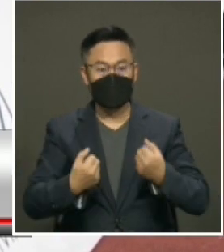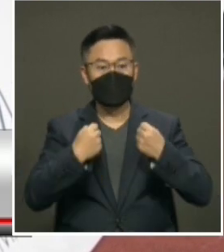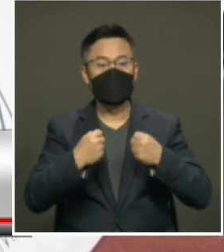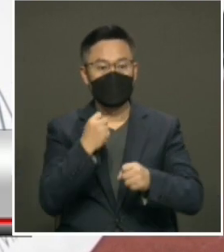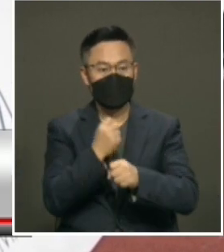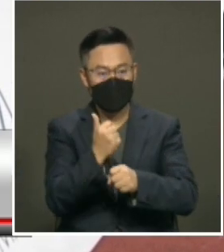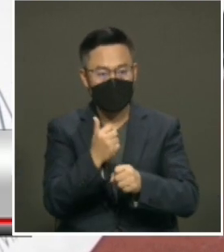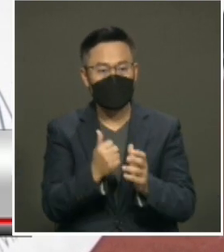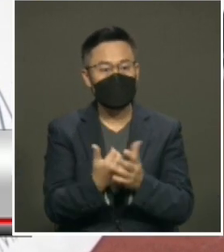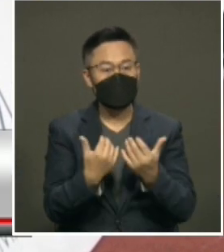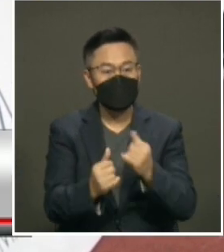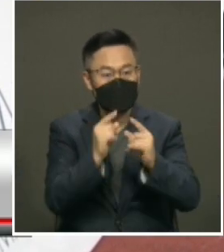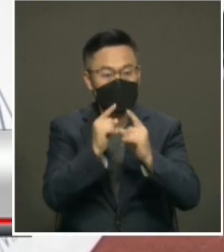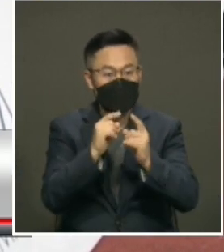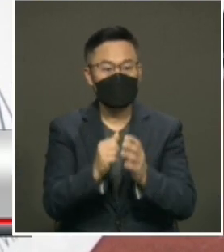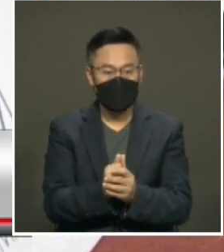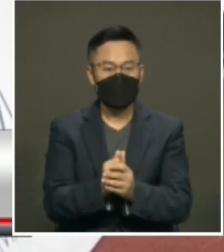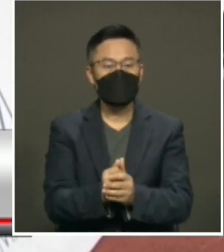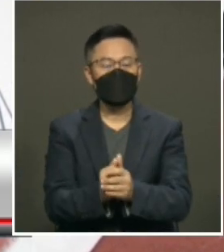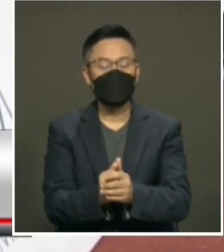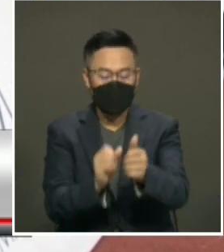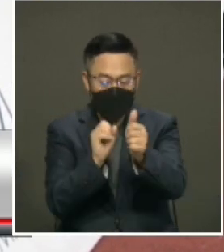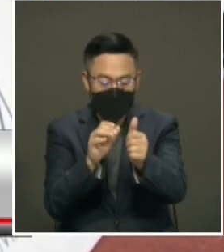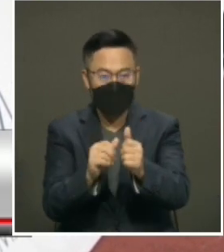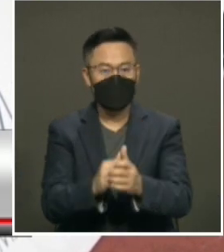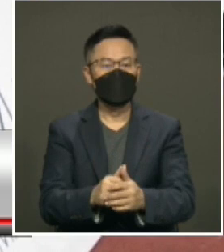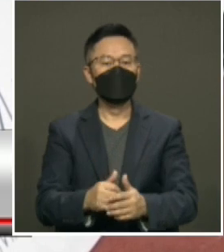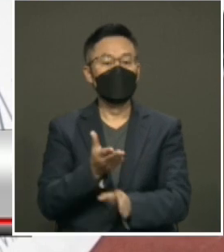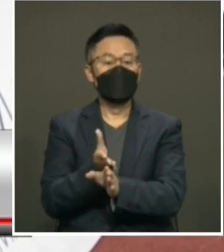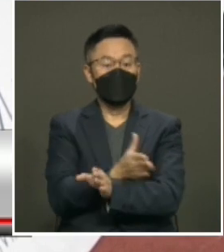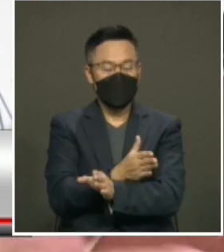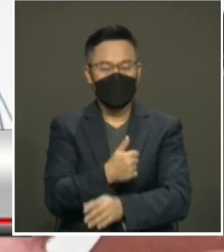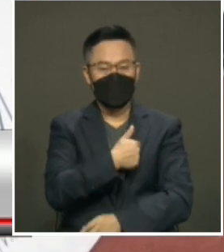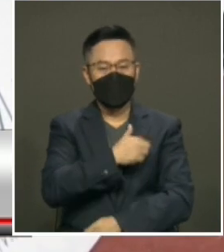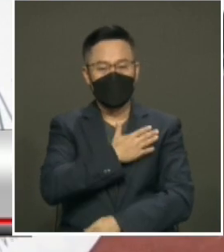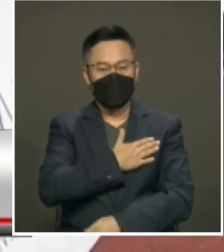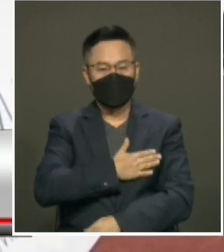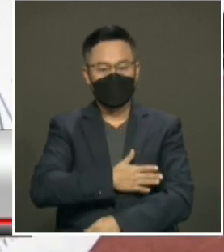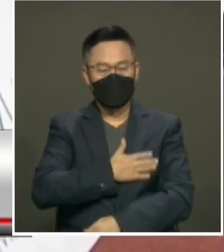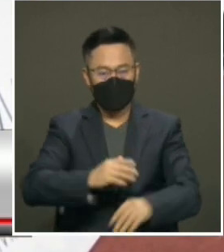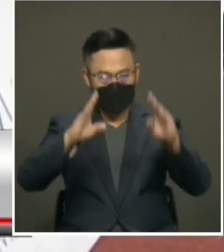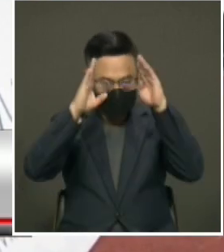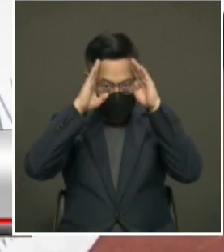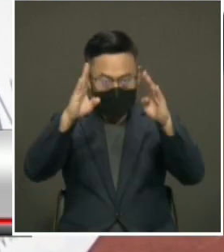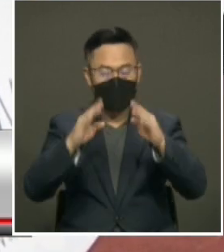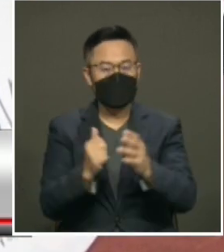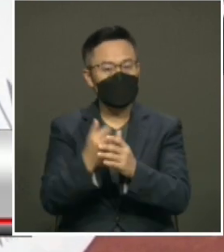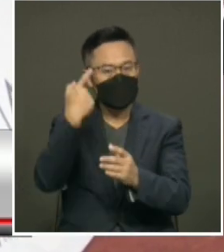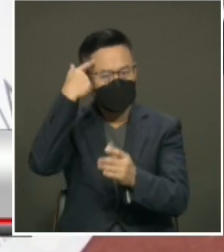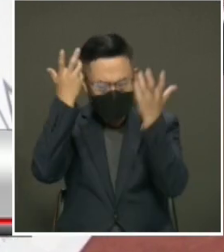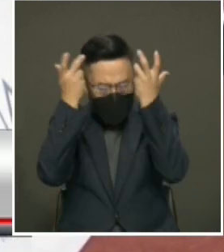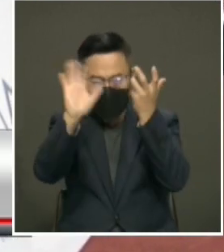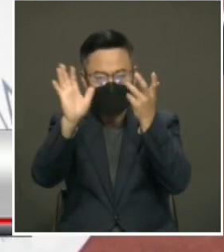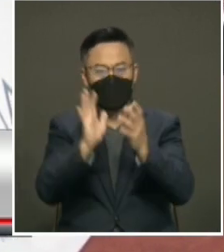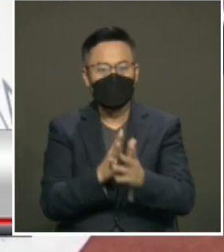ไรมากมายก็แค่บอกน้องทำสมาธิก็ทำตัวให้ว่างวิ่งให้สนุกสนานไม่ต้อง